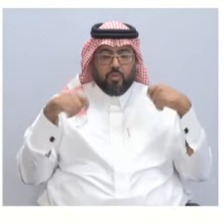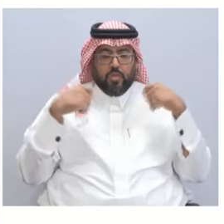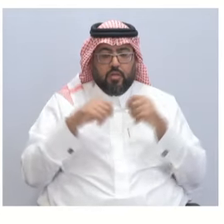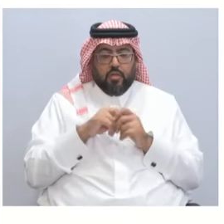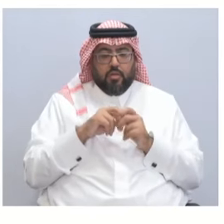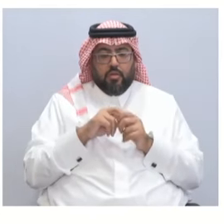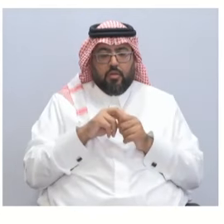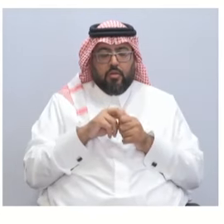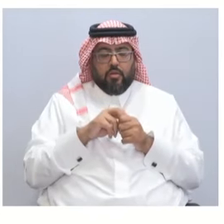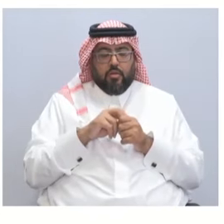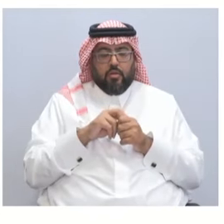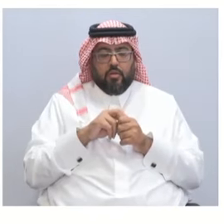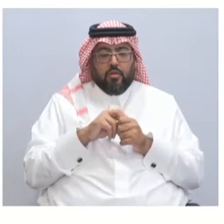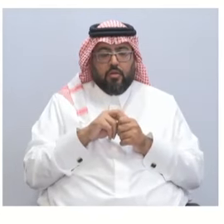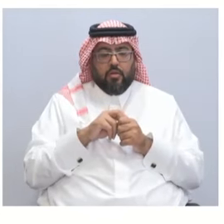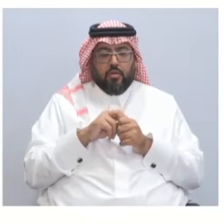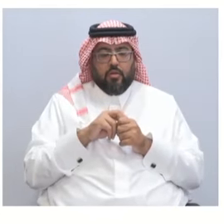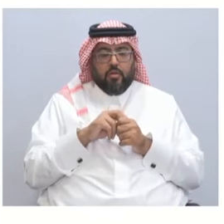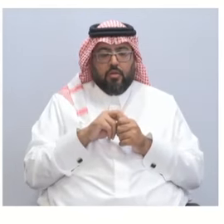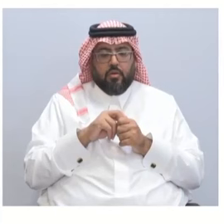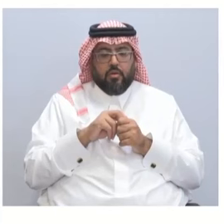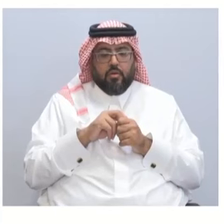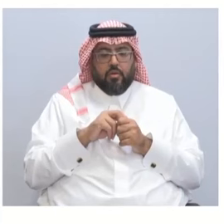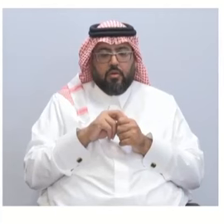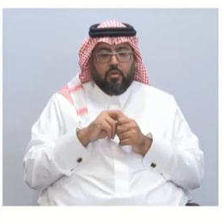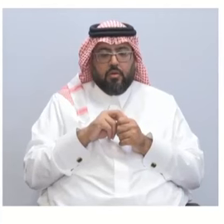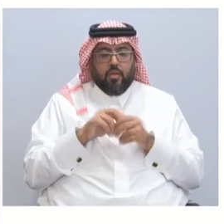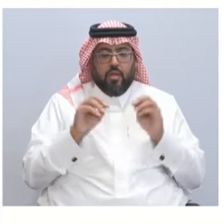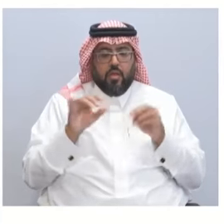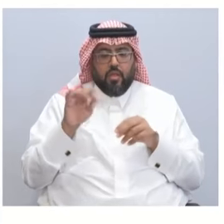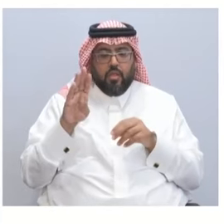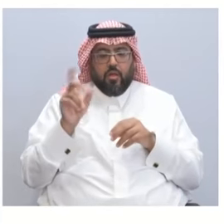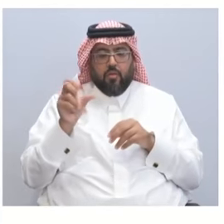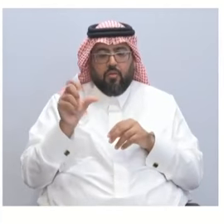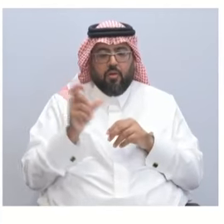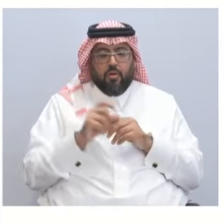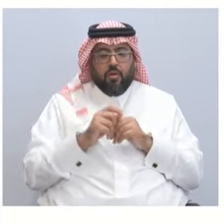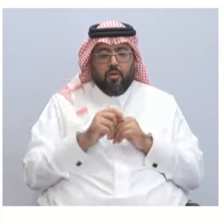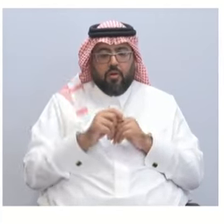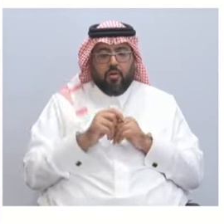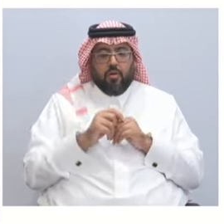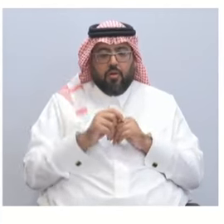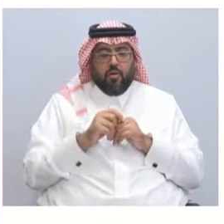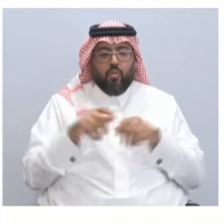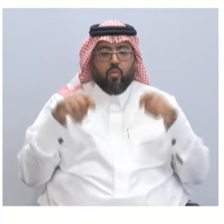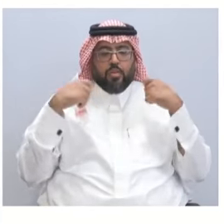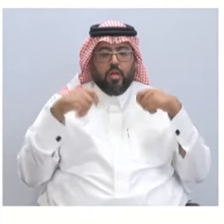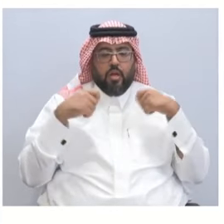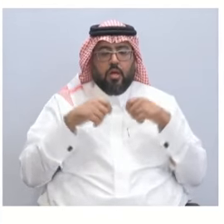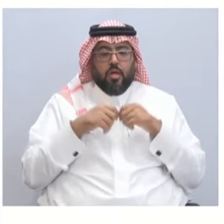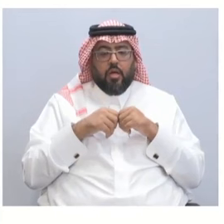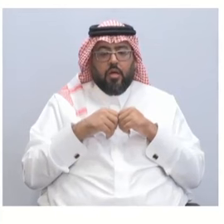الوزاري المجلس الوزاري يتكون المجلس الوزاري من